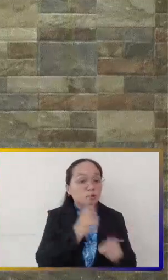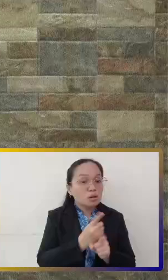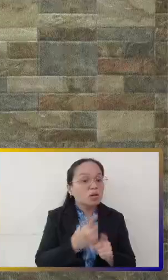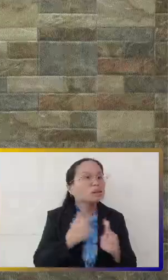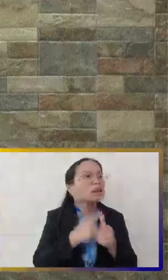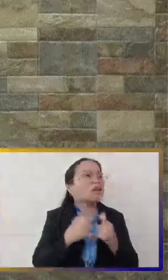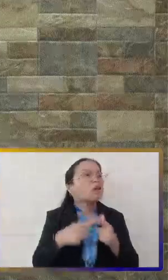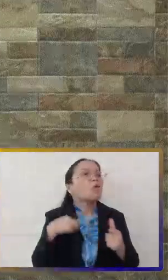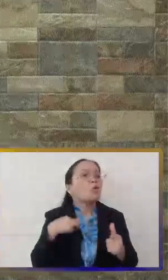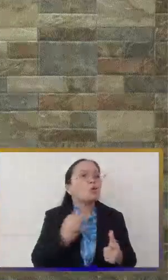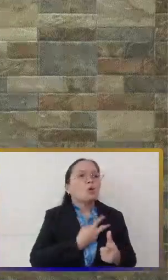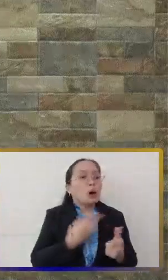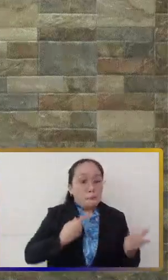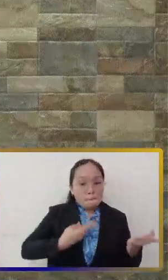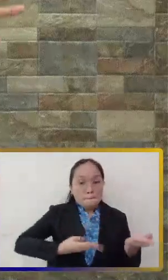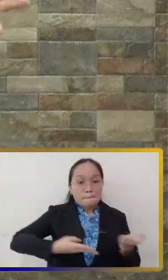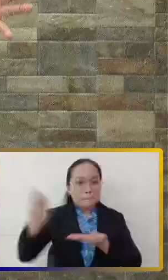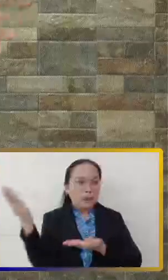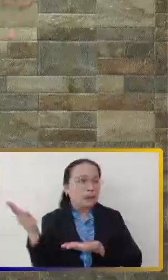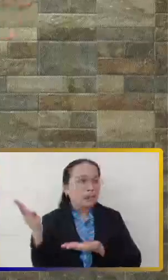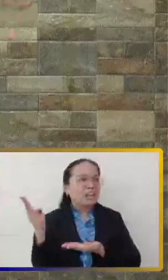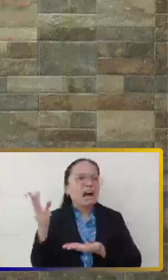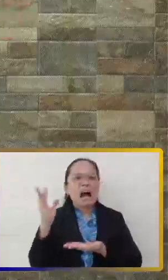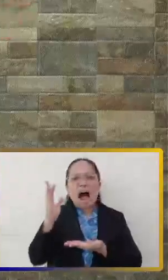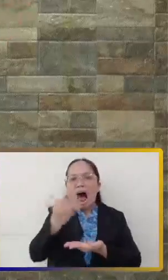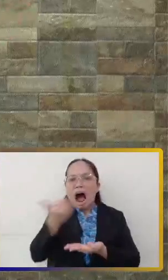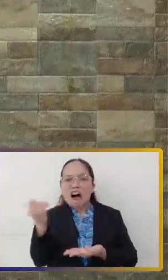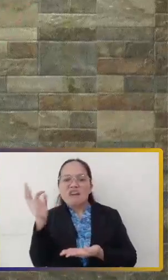daladala pa rin po tayo ng mga Diyos-Diyosan.